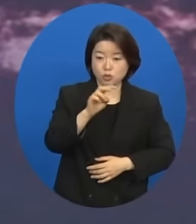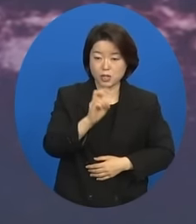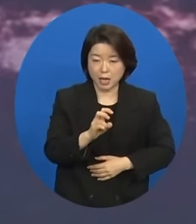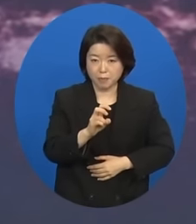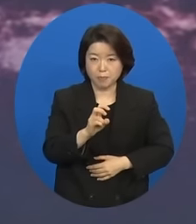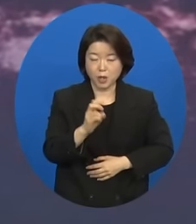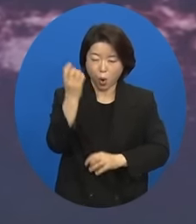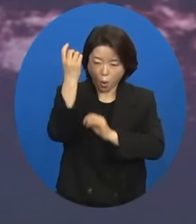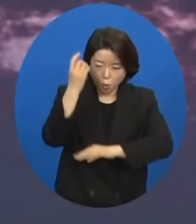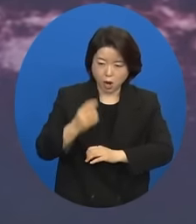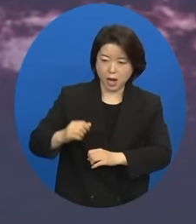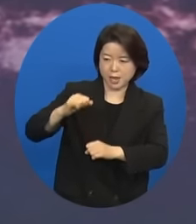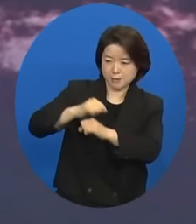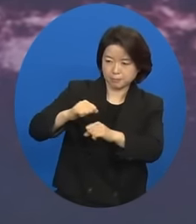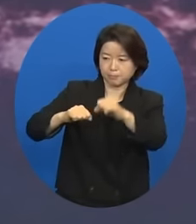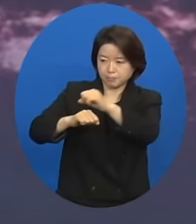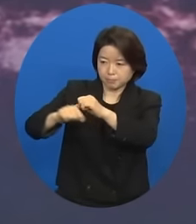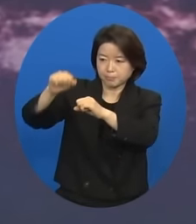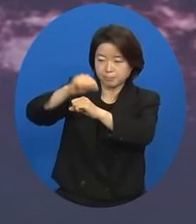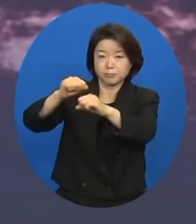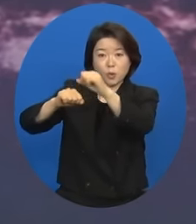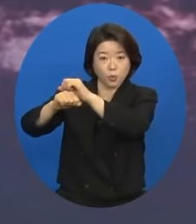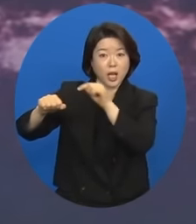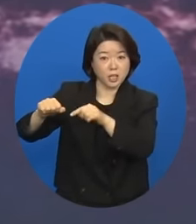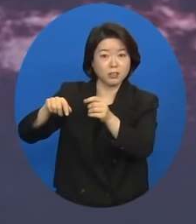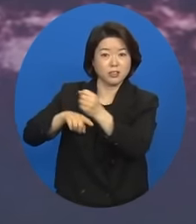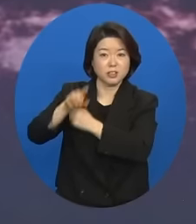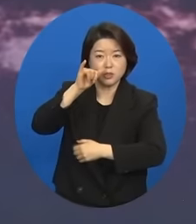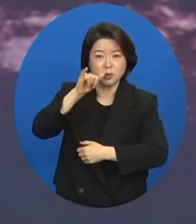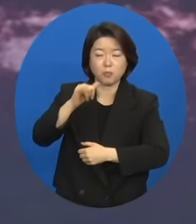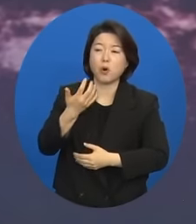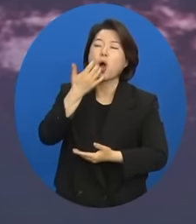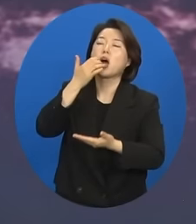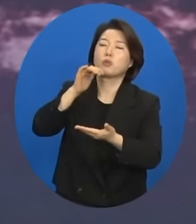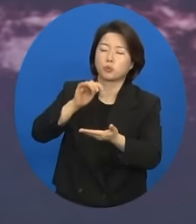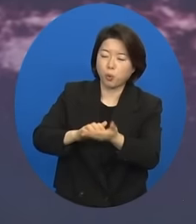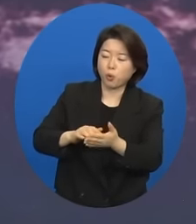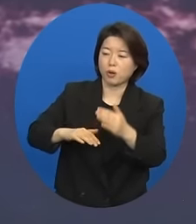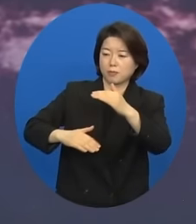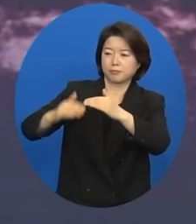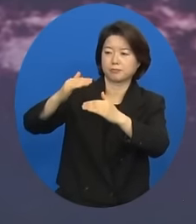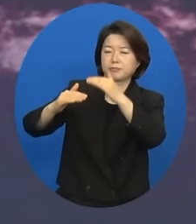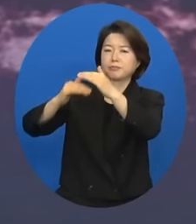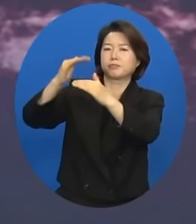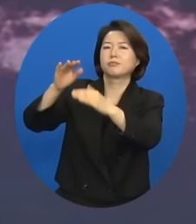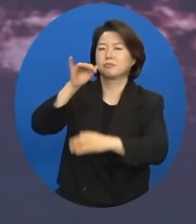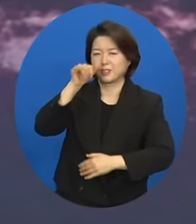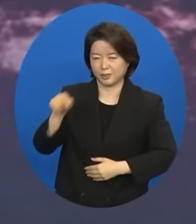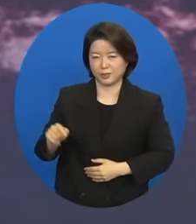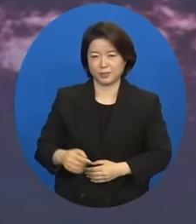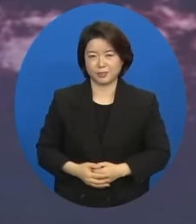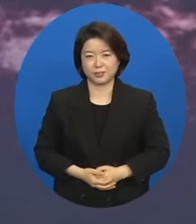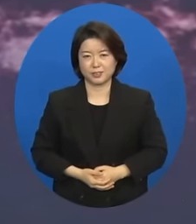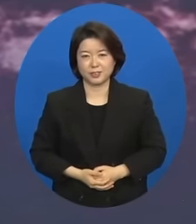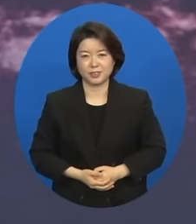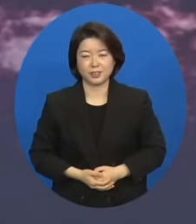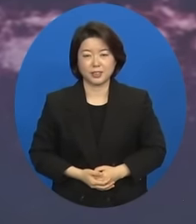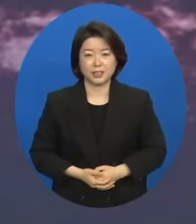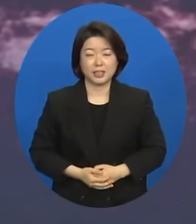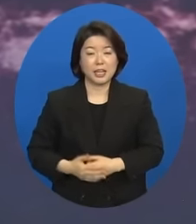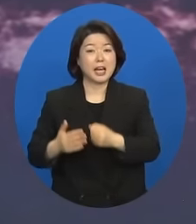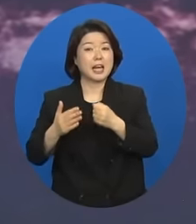거거든요 돌로 쌓여진 계단을 말하는 것입니다 돌로 된 계단을 말하는 거예요 어